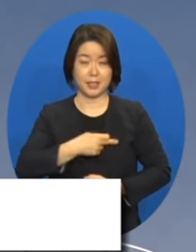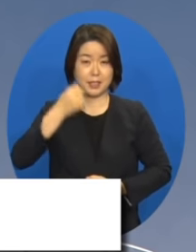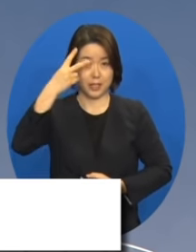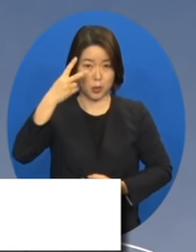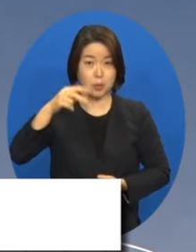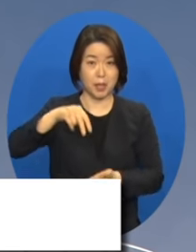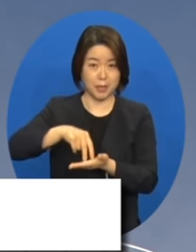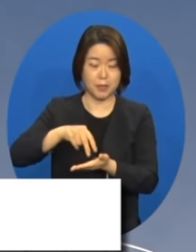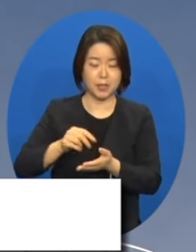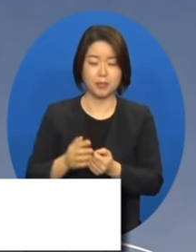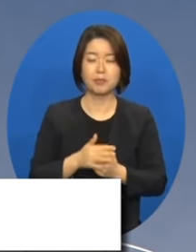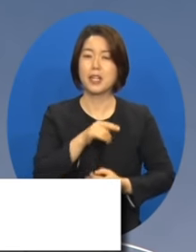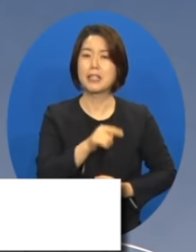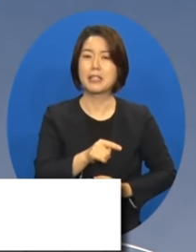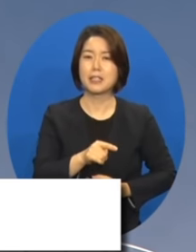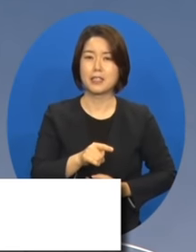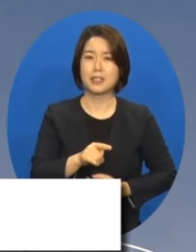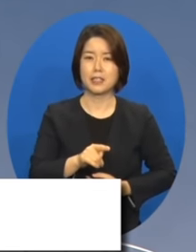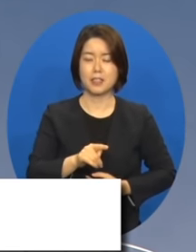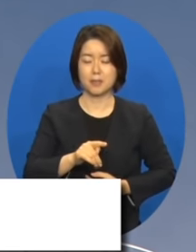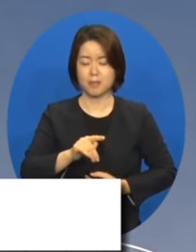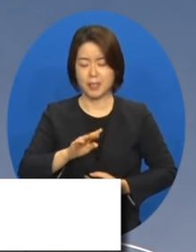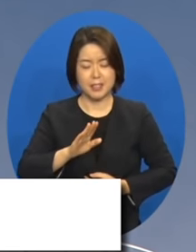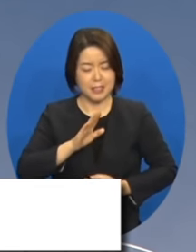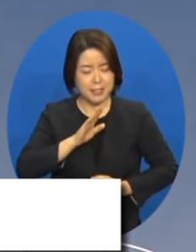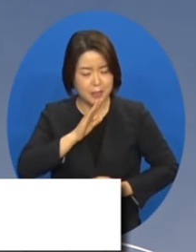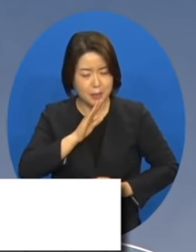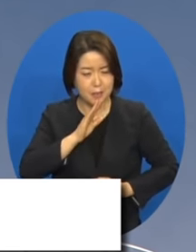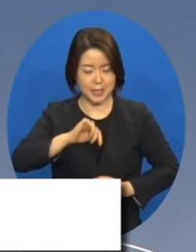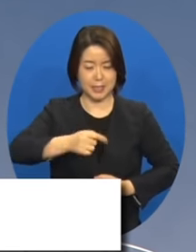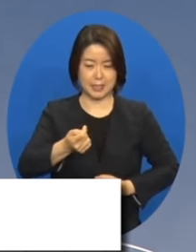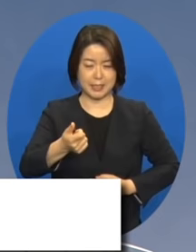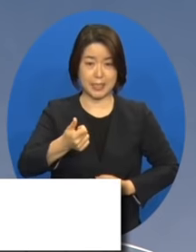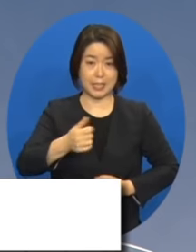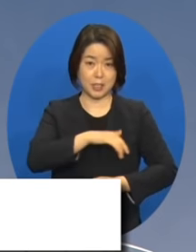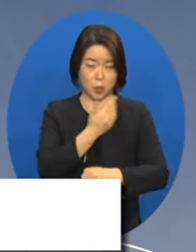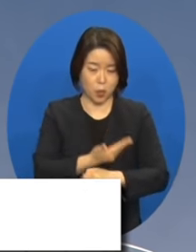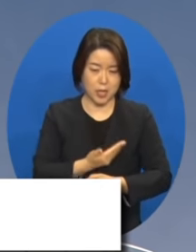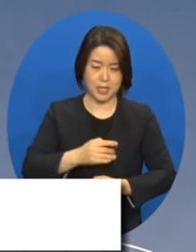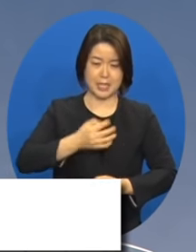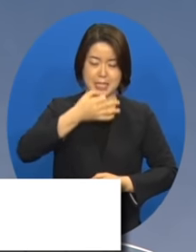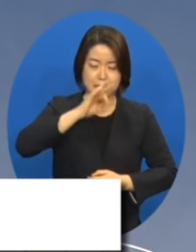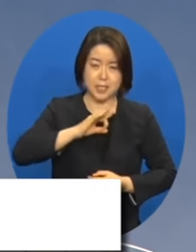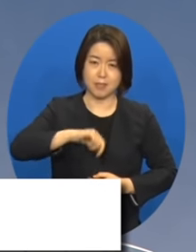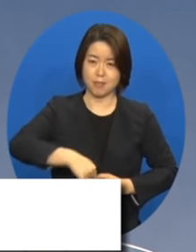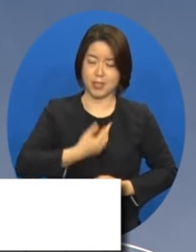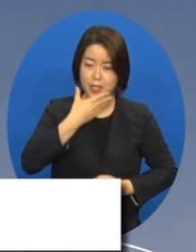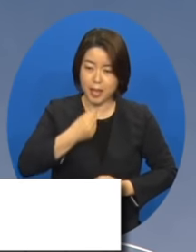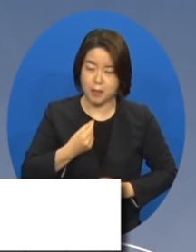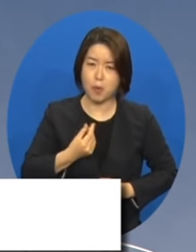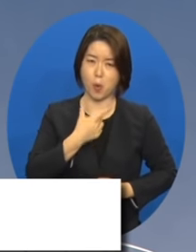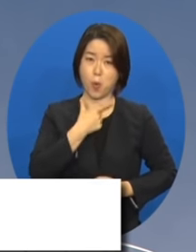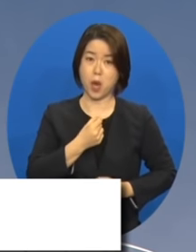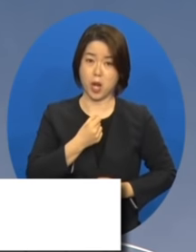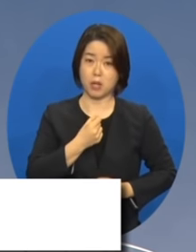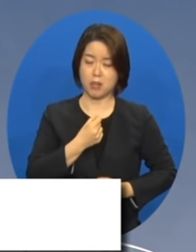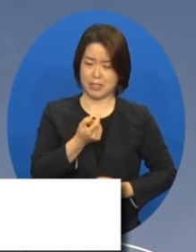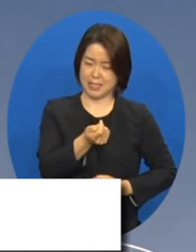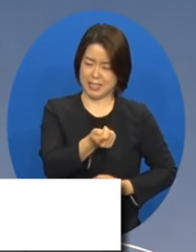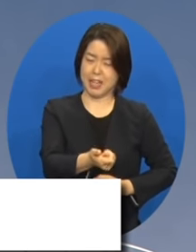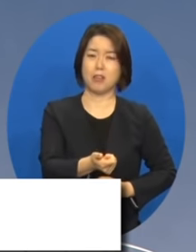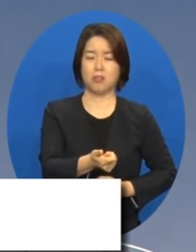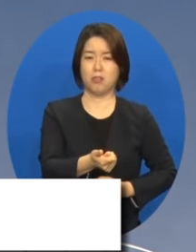있어서 이것은 지극히 작은 것을 버리고 자기 권리 자기 유의 자기 행복을 추구하는 것 지극히 작은